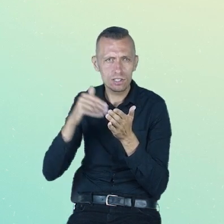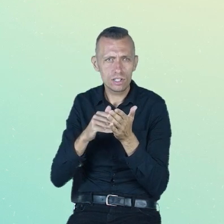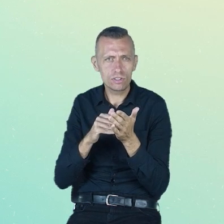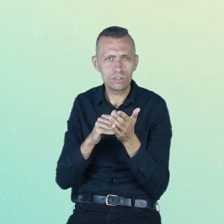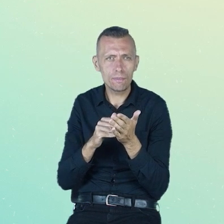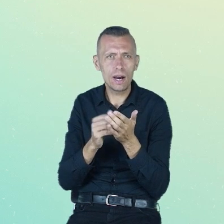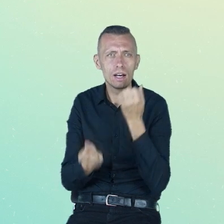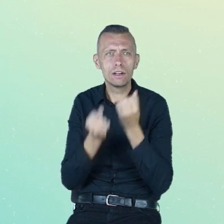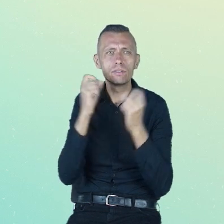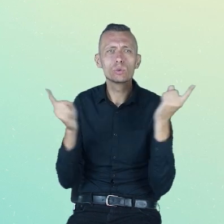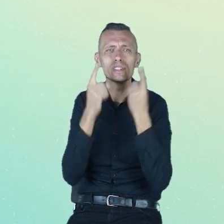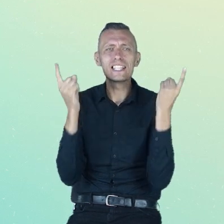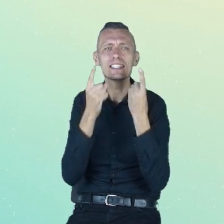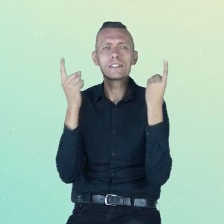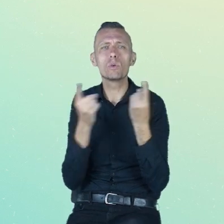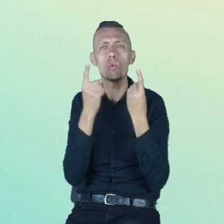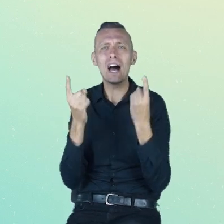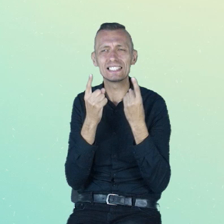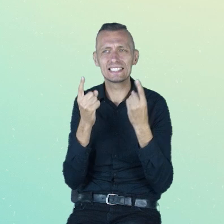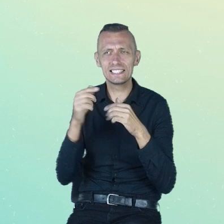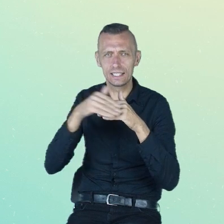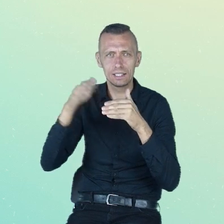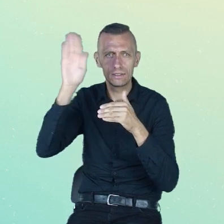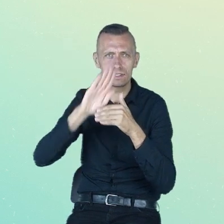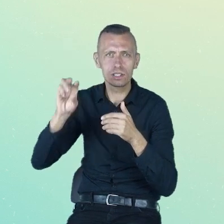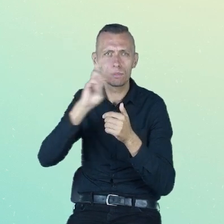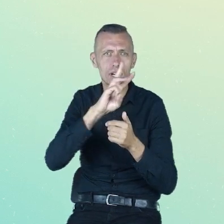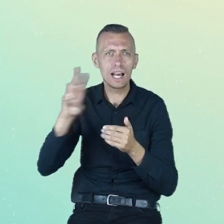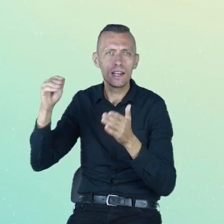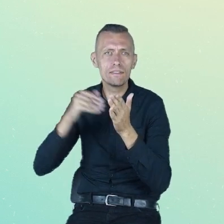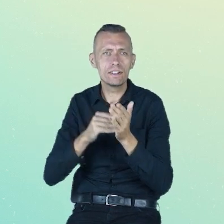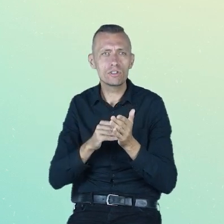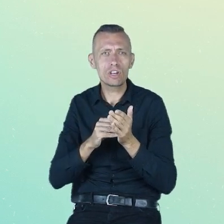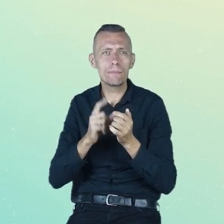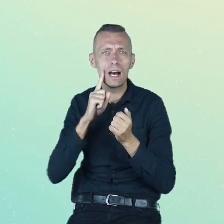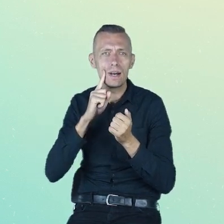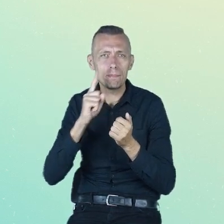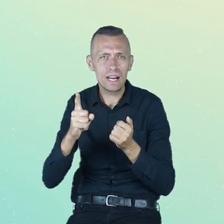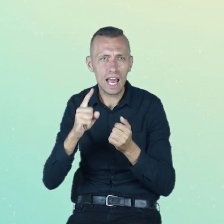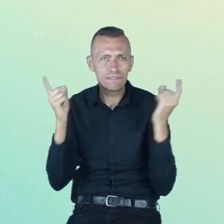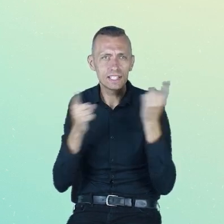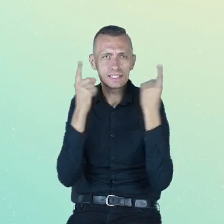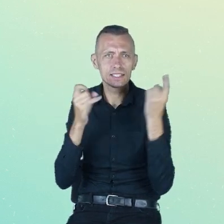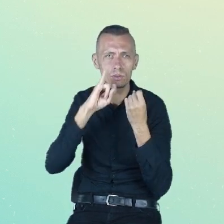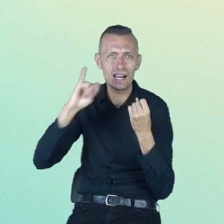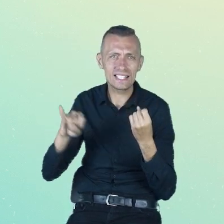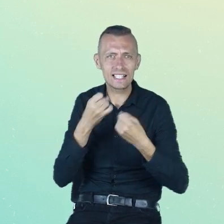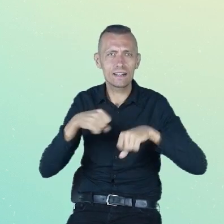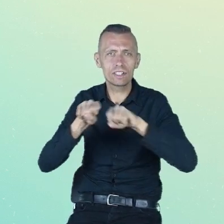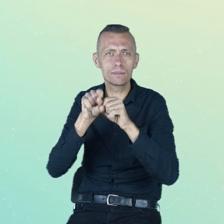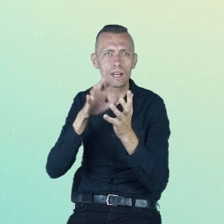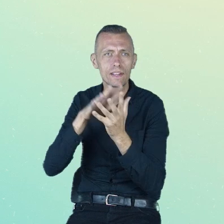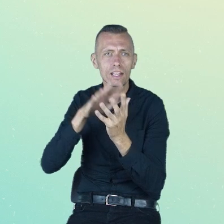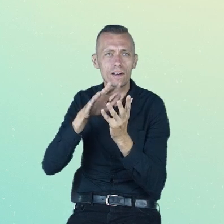pasem prawdy na biodrach, w pancerzu sprawiedliwości na piersiach, obuci w gotowość głoszenia dobrej nowiny o